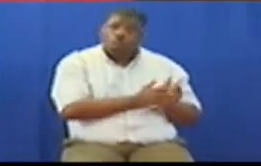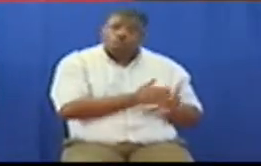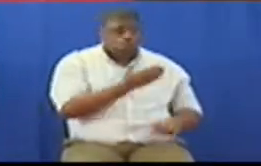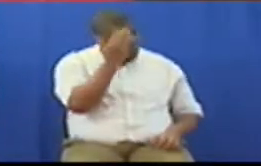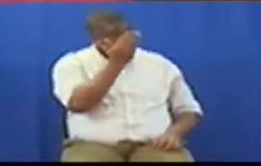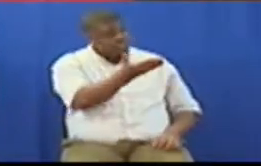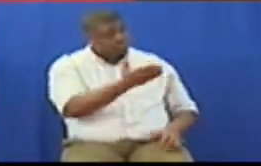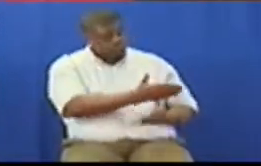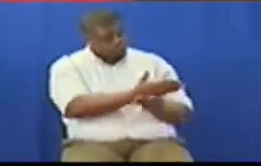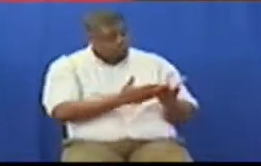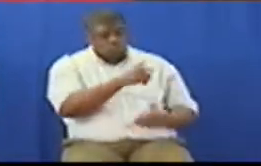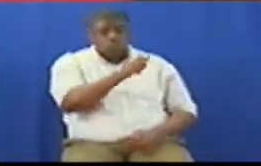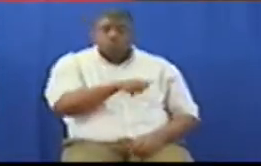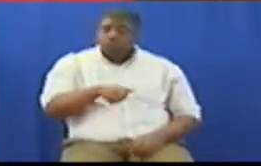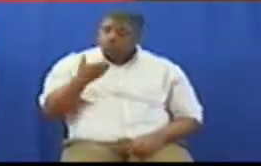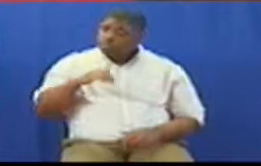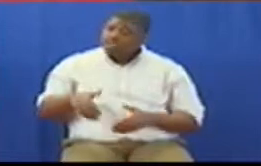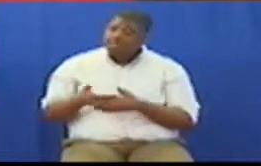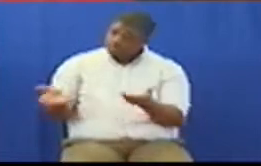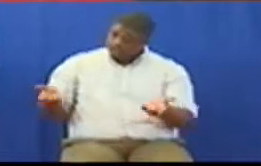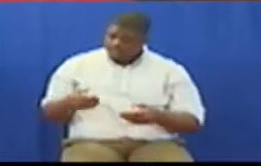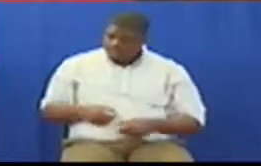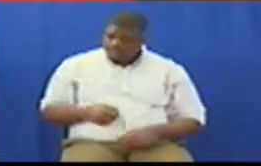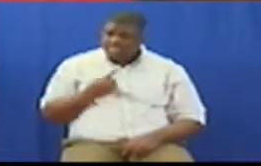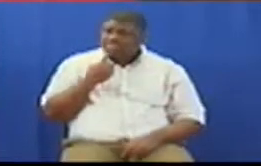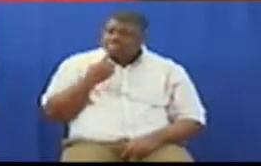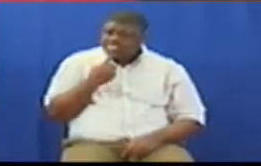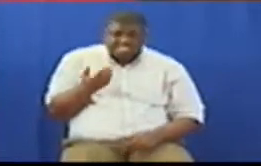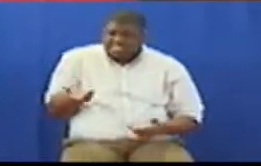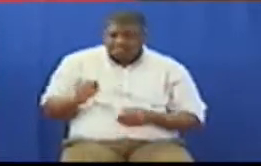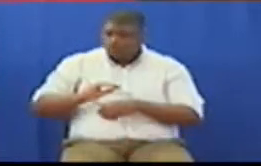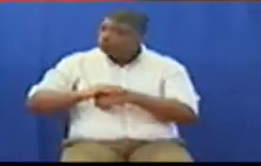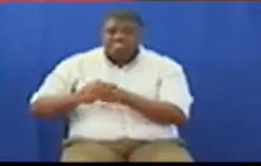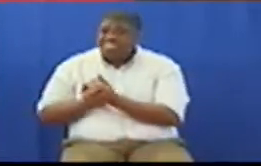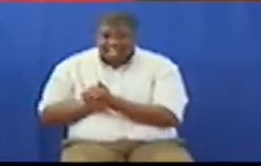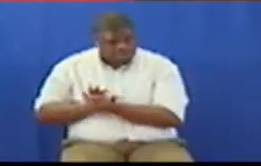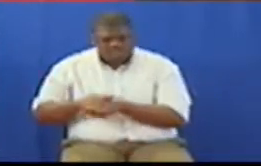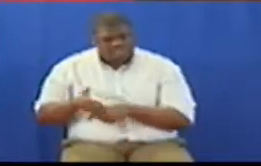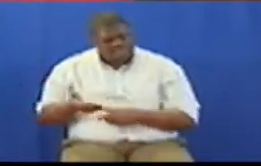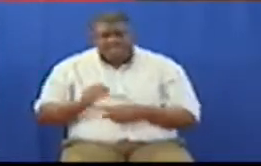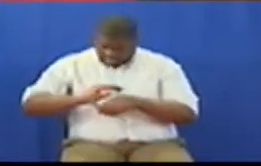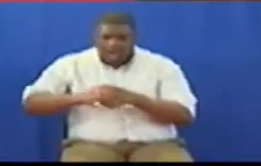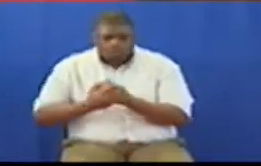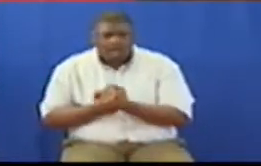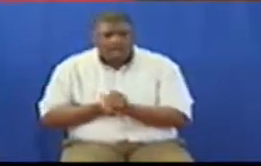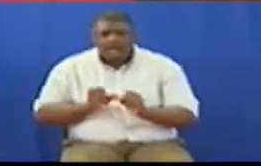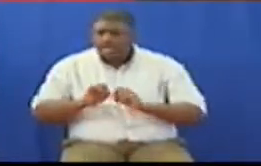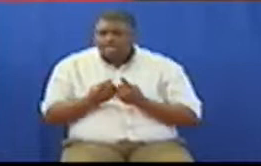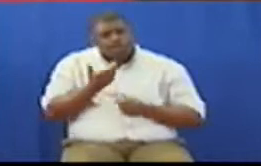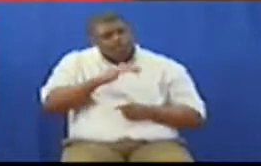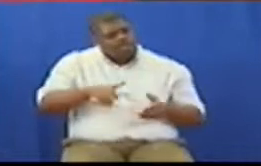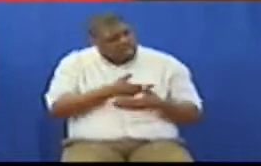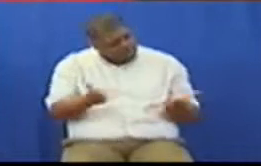maji. Sisemi kwamba tusinawe, nasema kwamba kama zahama ikitufikia kama tunavyoiona